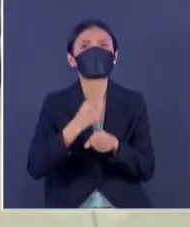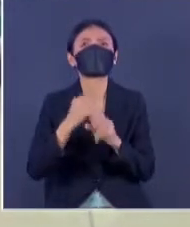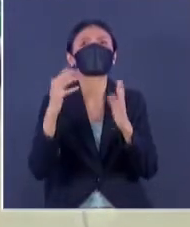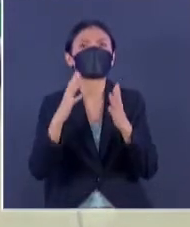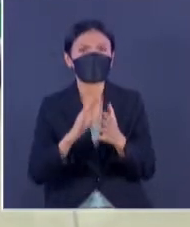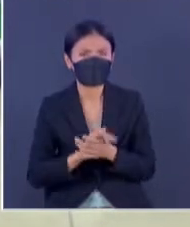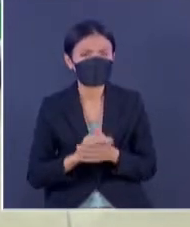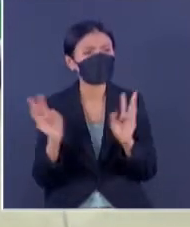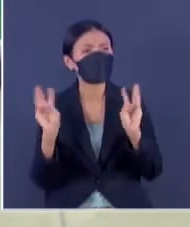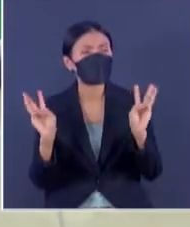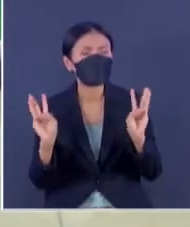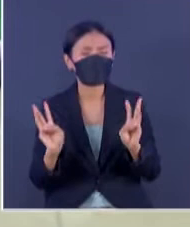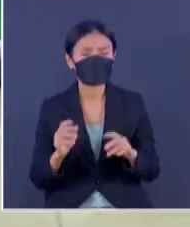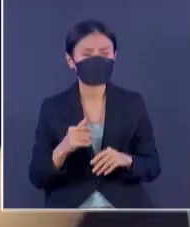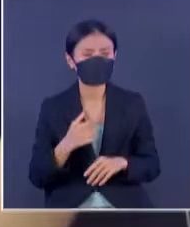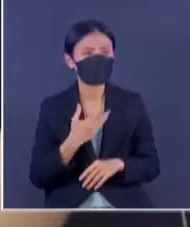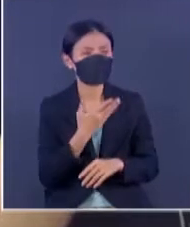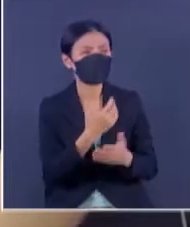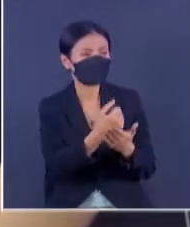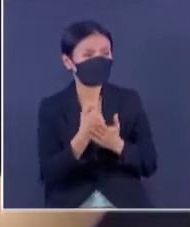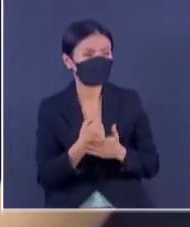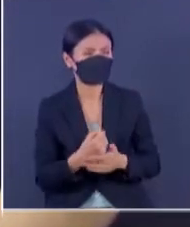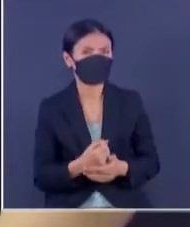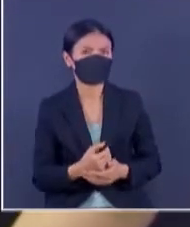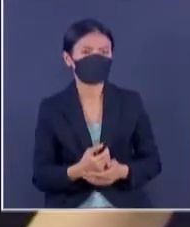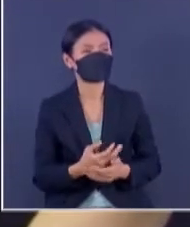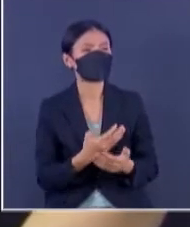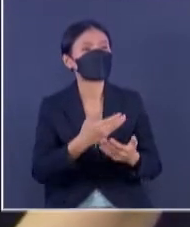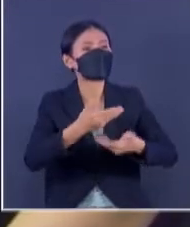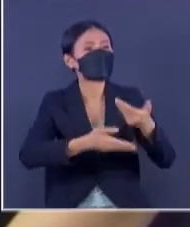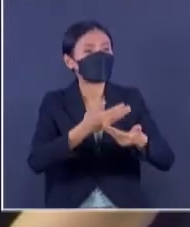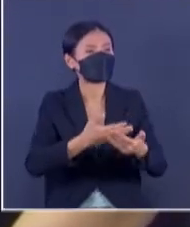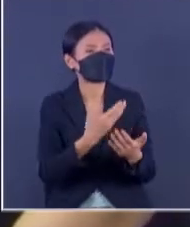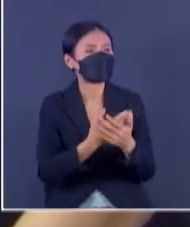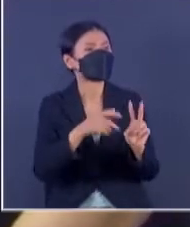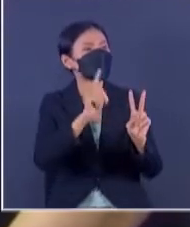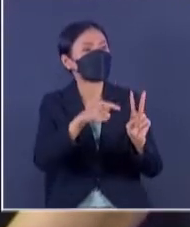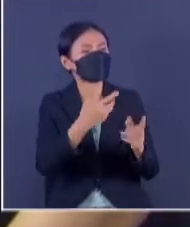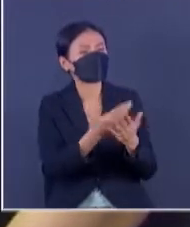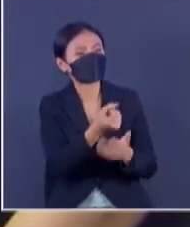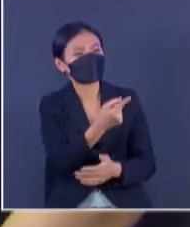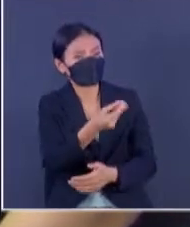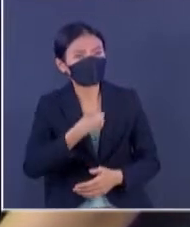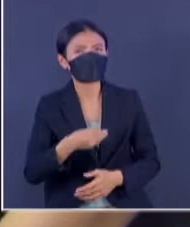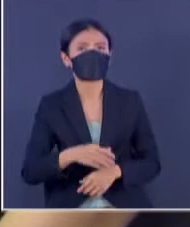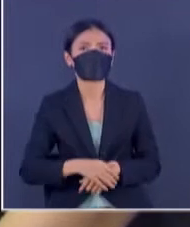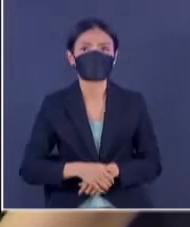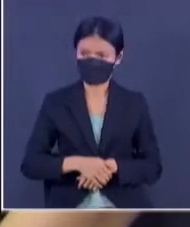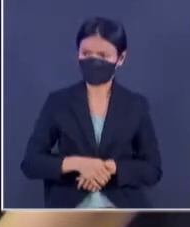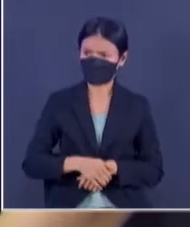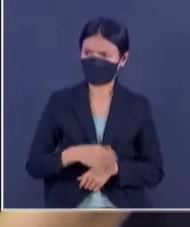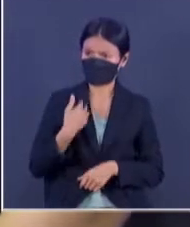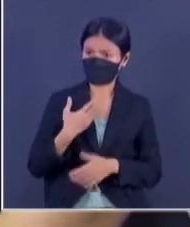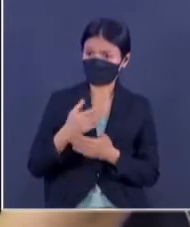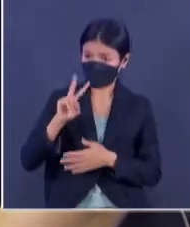ถูกๆเลยแค่ 2,000 บาทขอเป็นเงินสดด้วย โอ้โห เขาก็เลยสังเกตนะมีพิรุษ โน้ตบุ๊ก 2,000 บาทสเปคดีด้ว